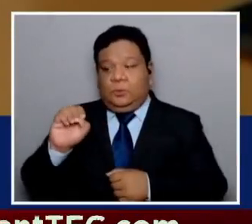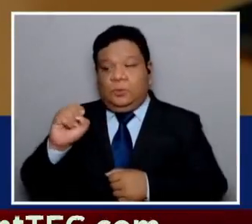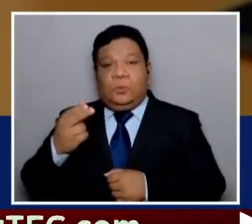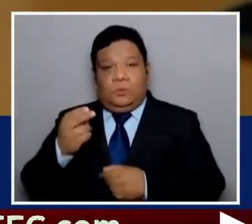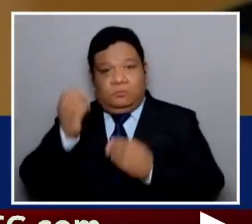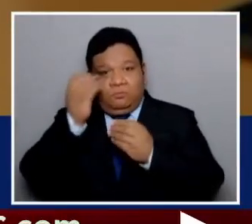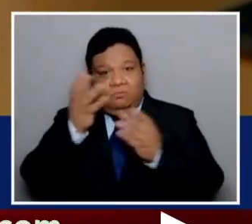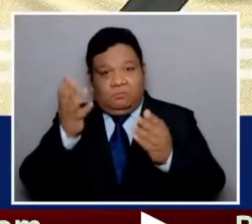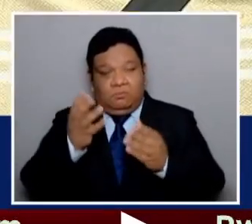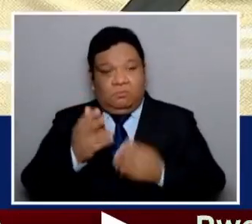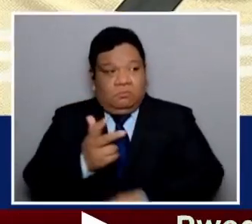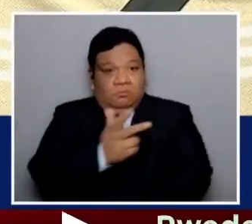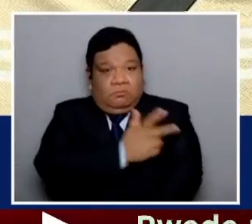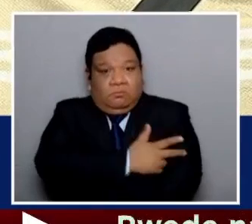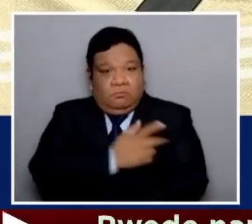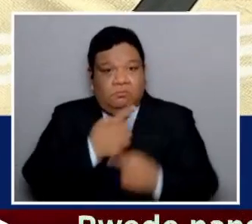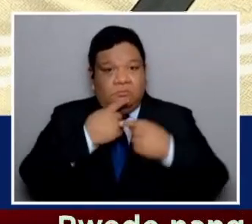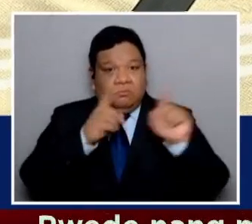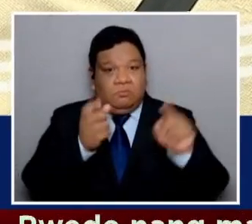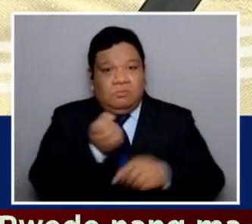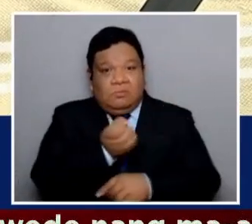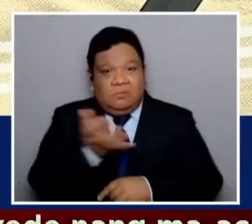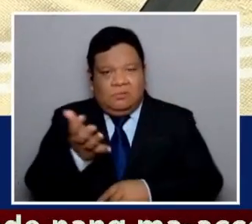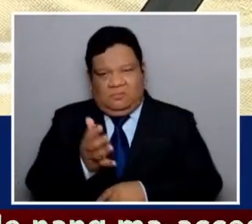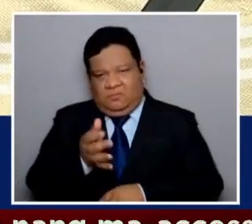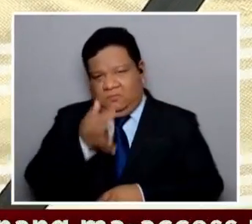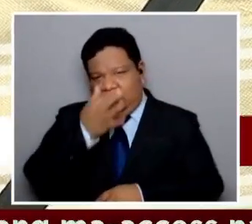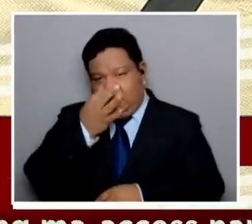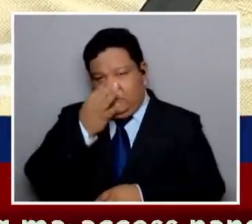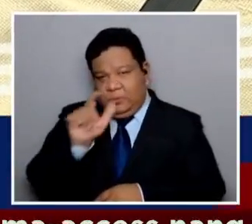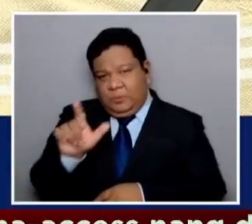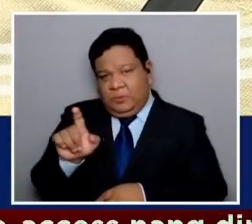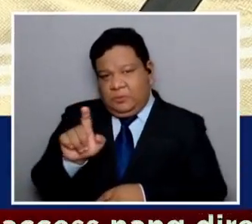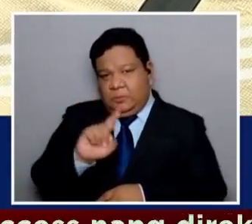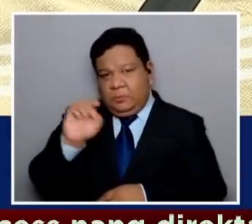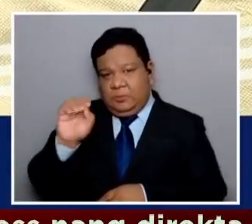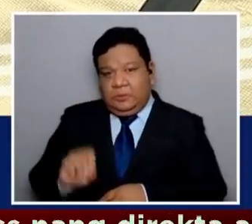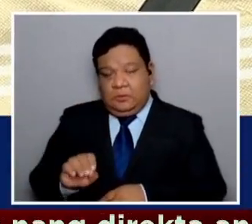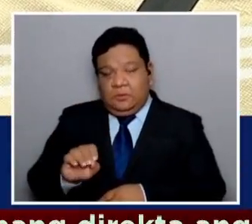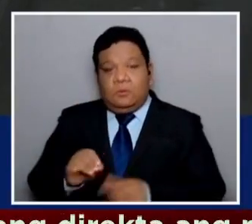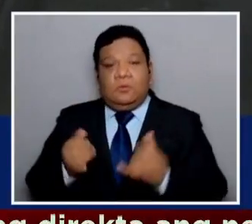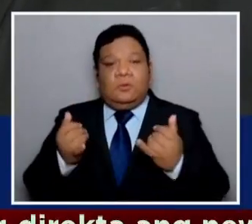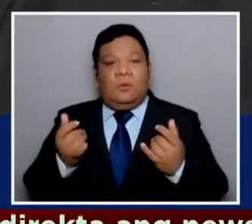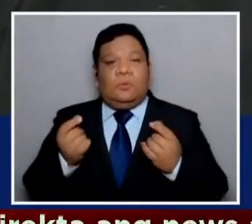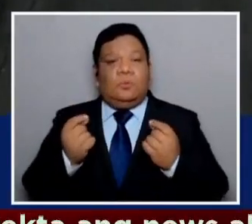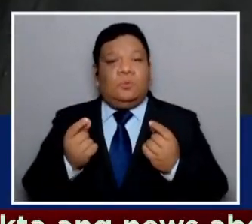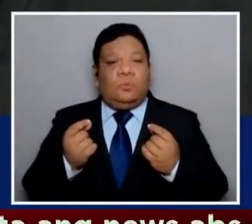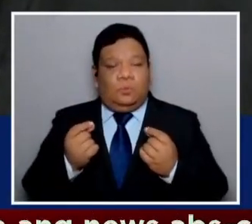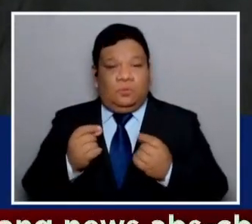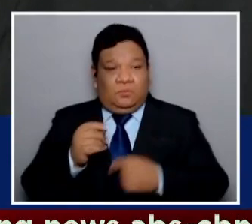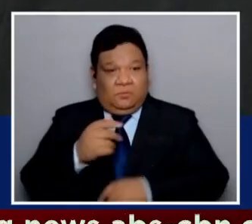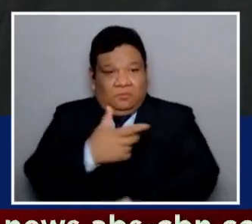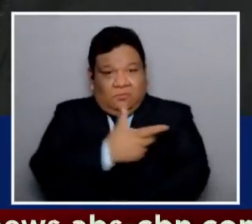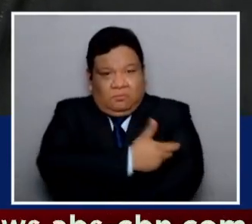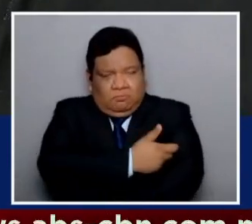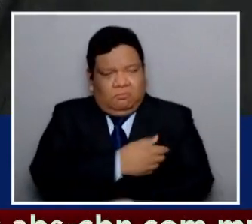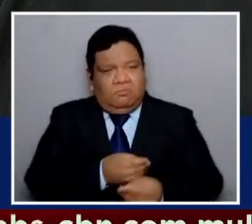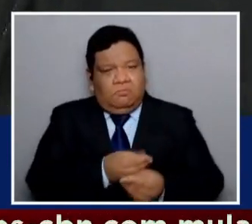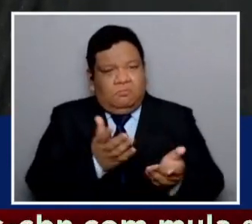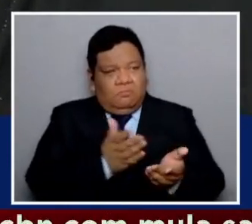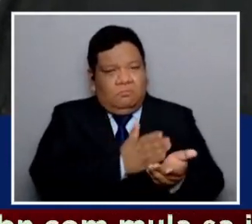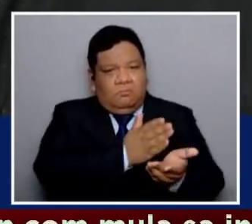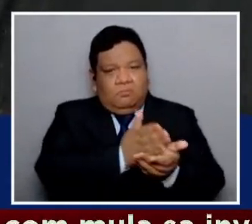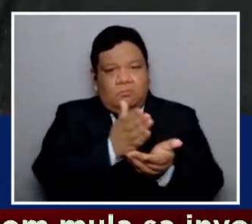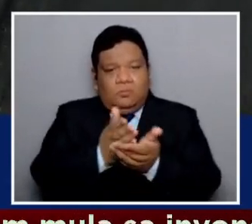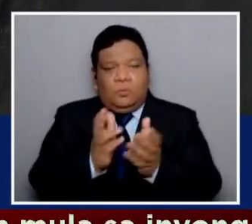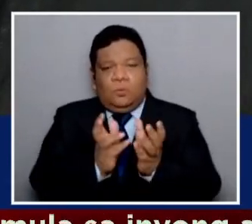booster kontra COVID. Kaya naman inilalapit na ang bakunahan sa mismong mga komunidad para mapataas pa ang bilang ng mga